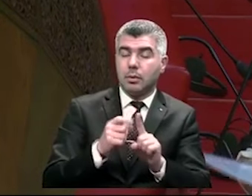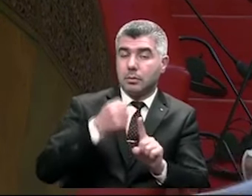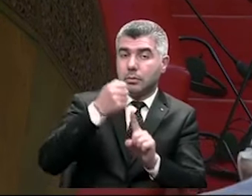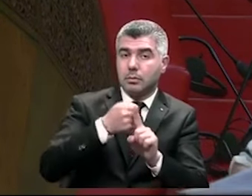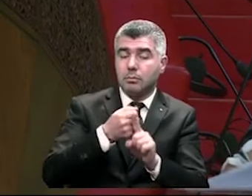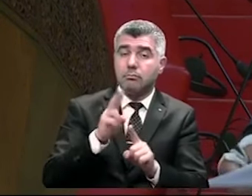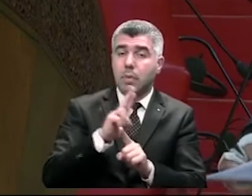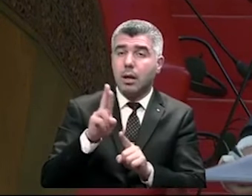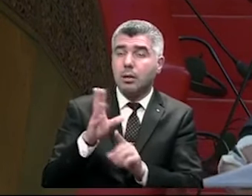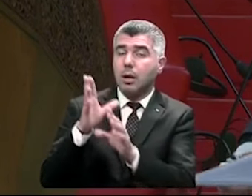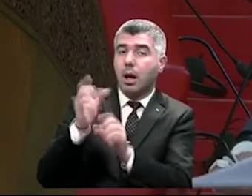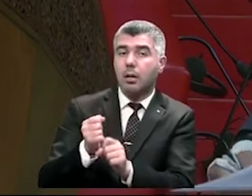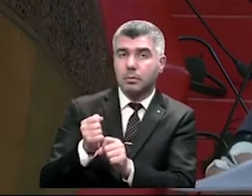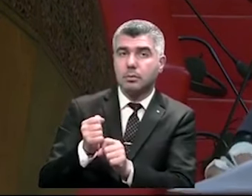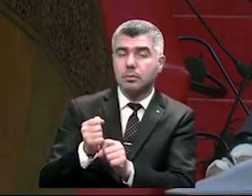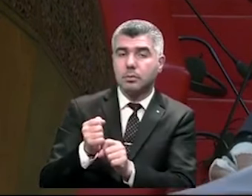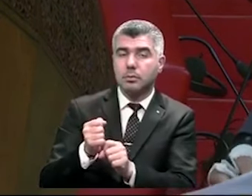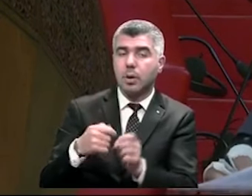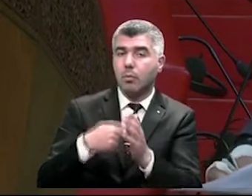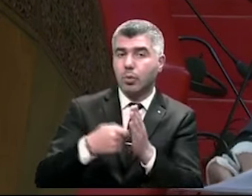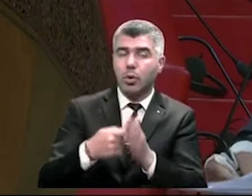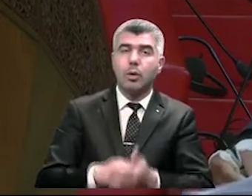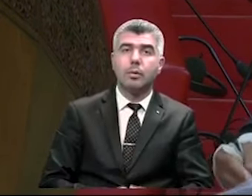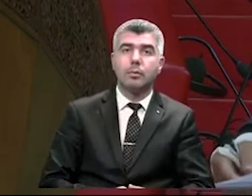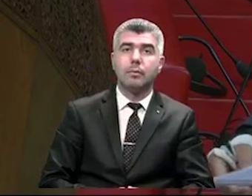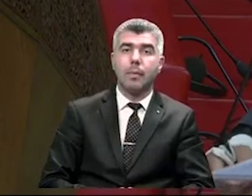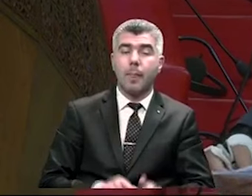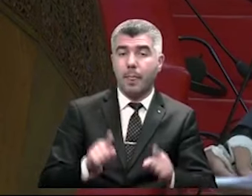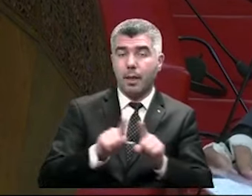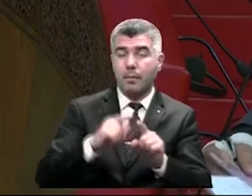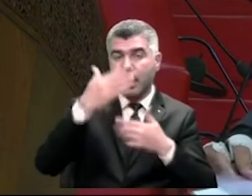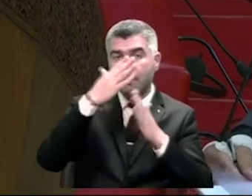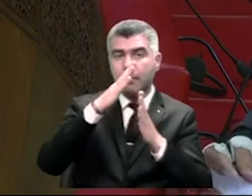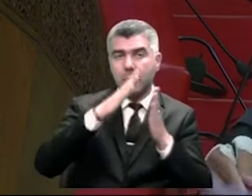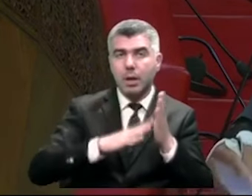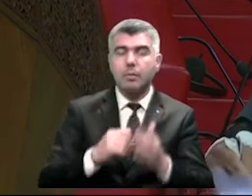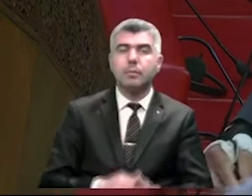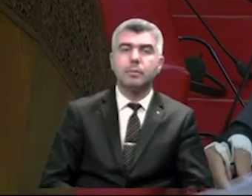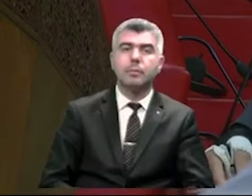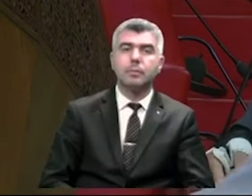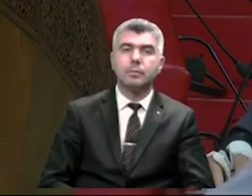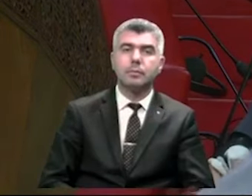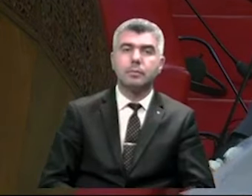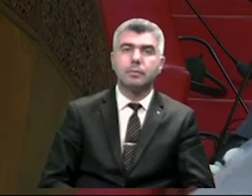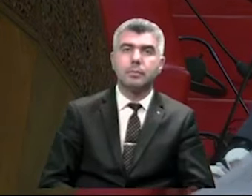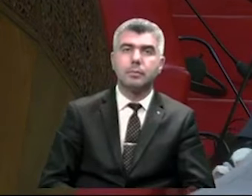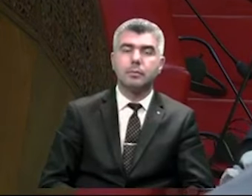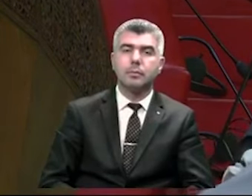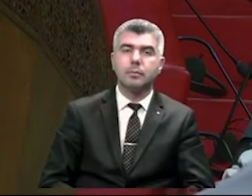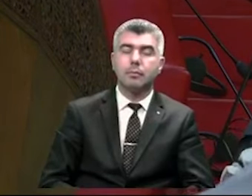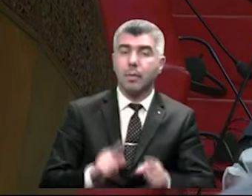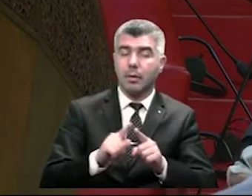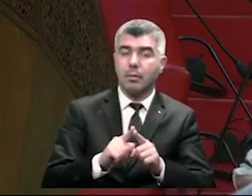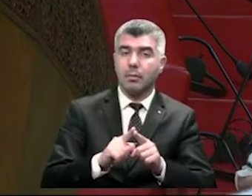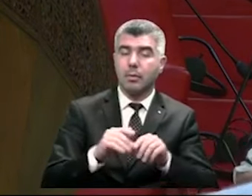ملكي كبير كيخلي بلادنا تكون يعني قاطره